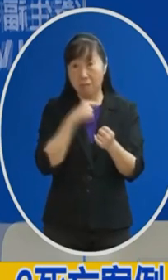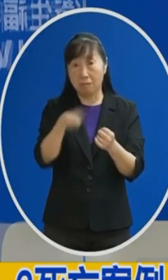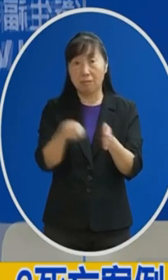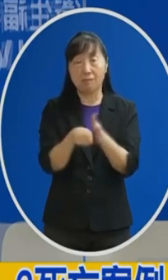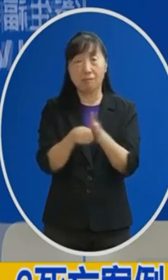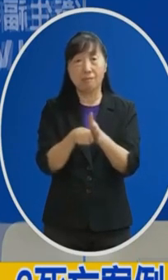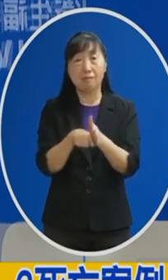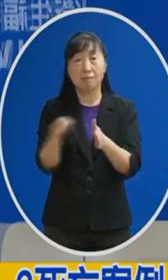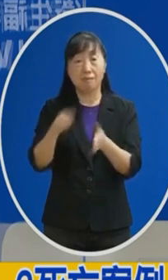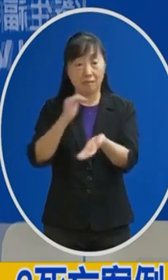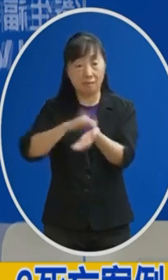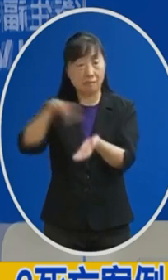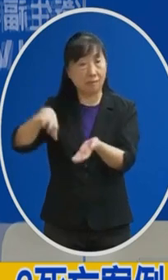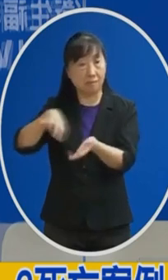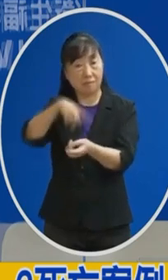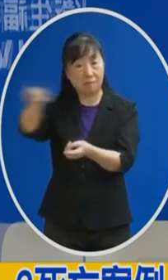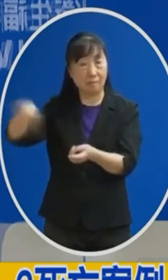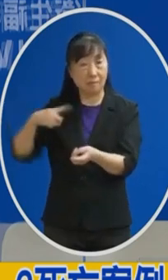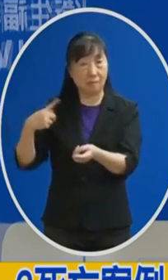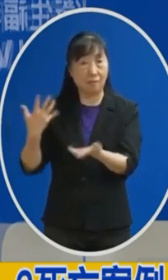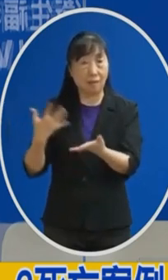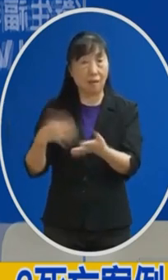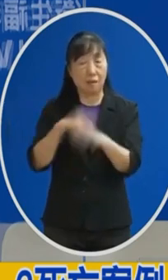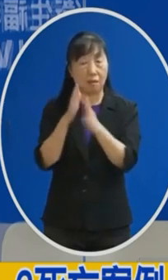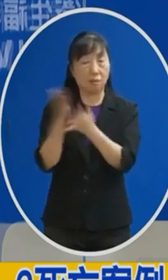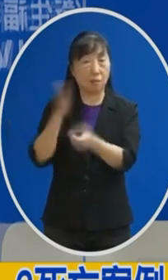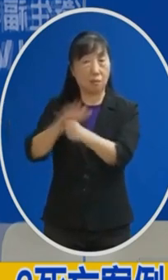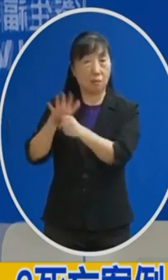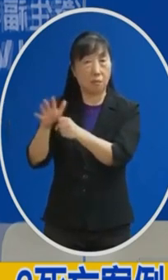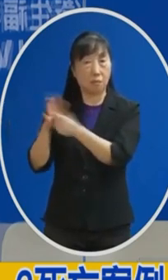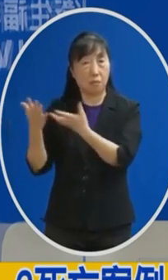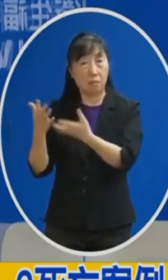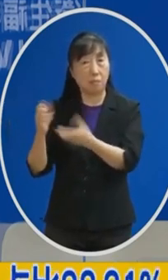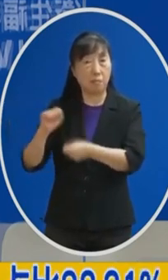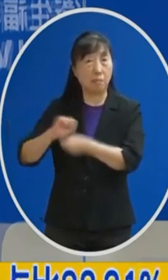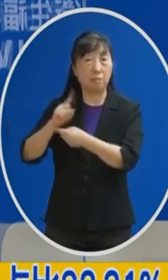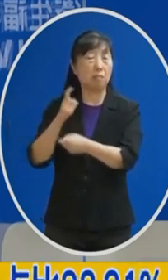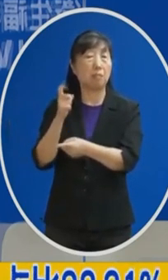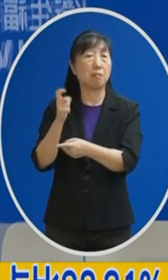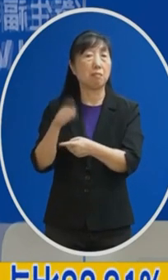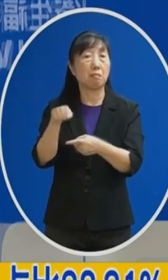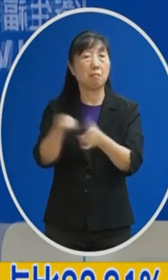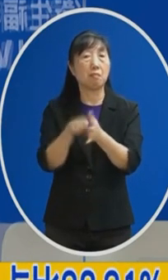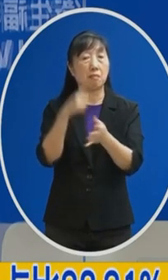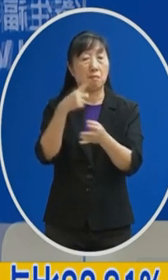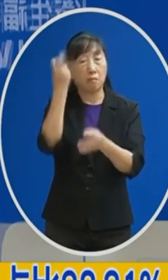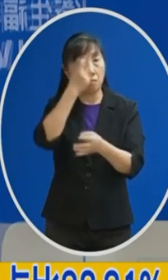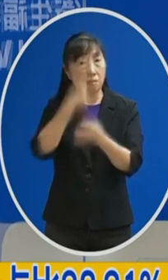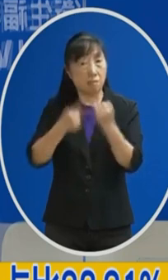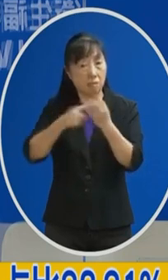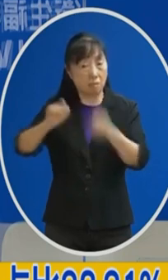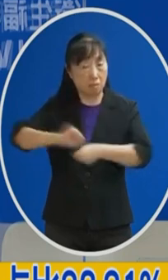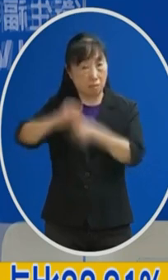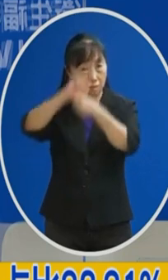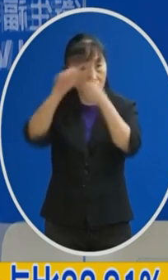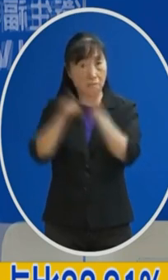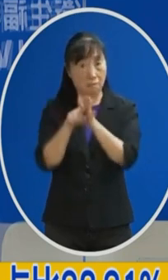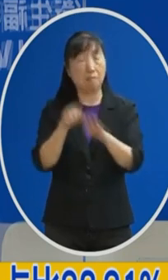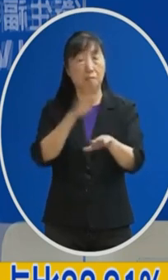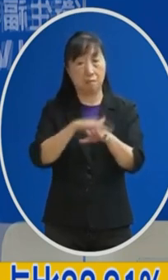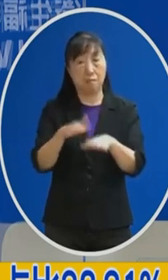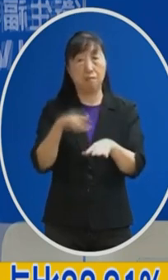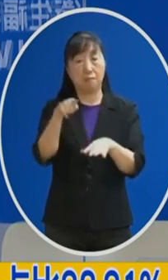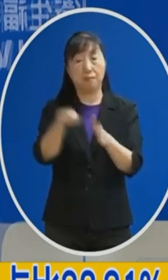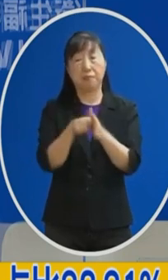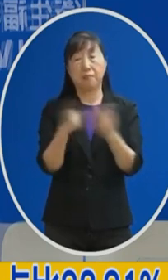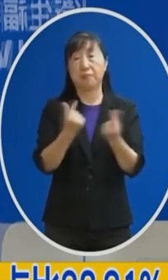医疗院所都已经量能在往上增加哈，那检验的数量也增加的时候，就会去再动用到像是中